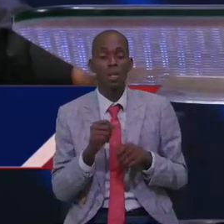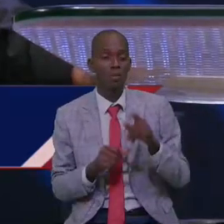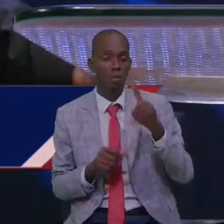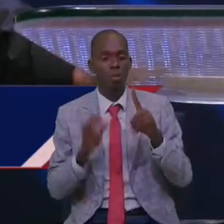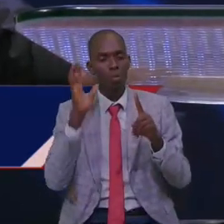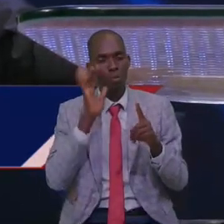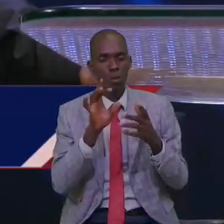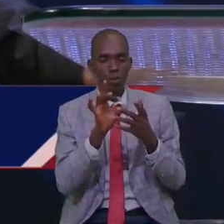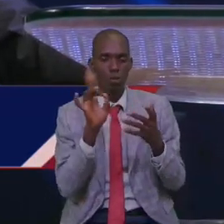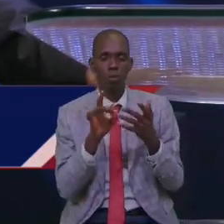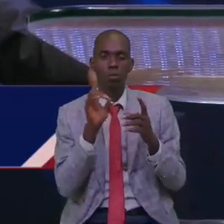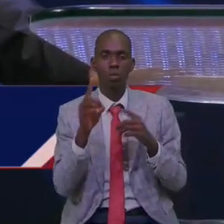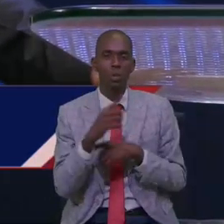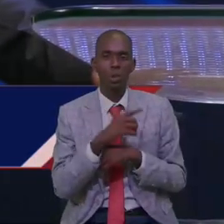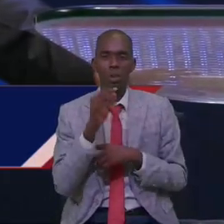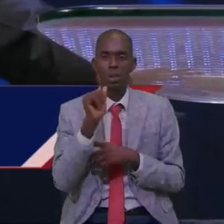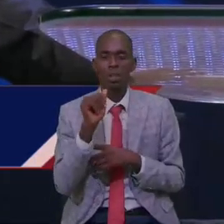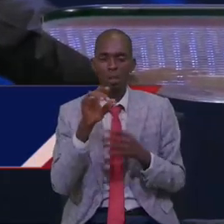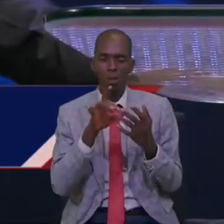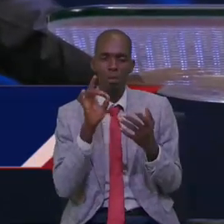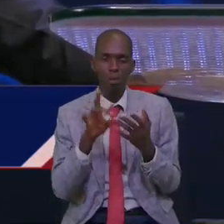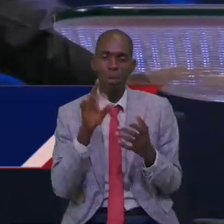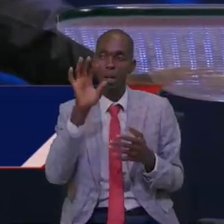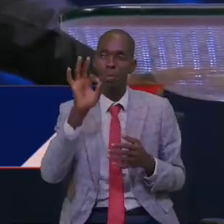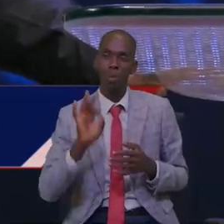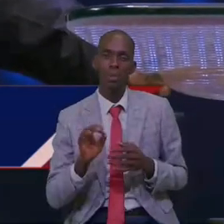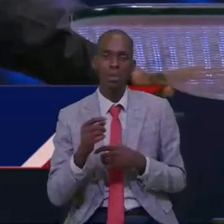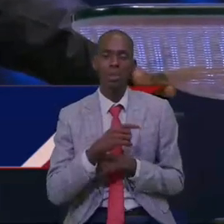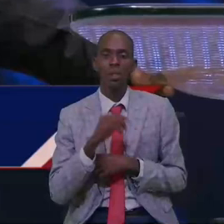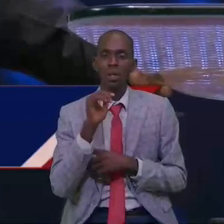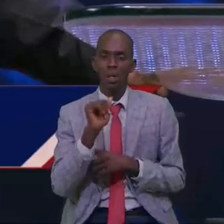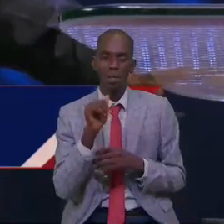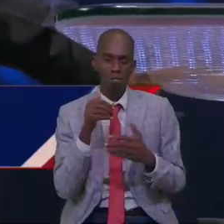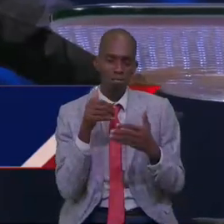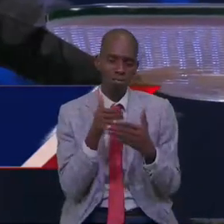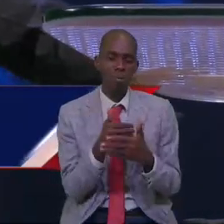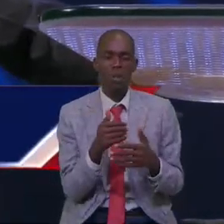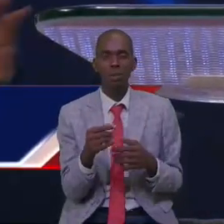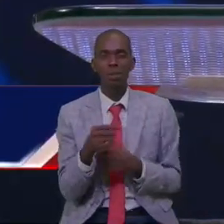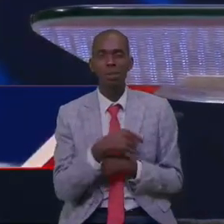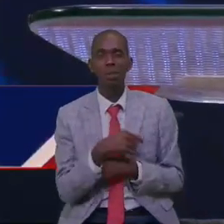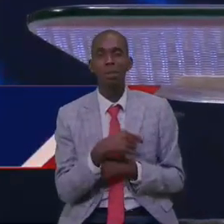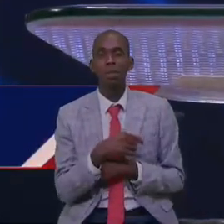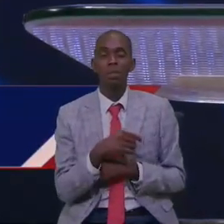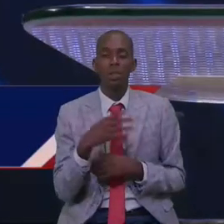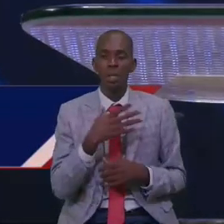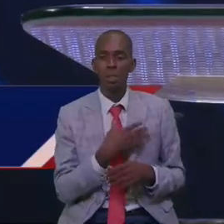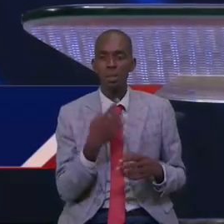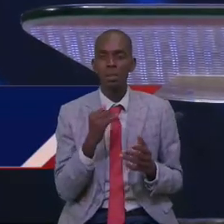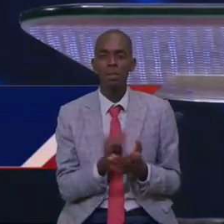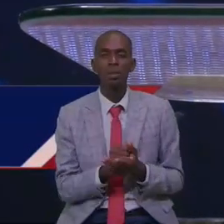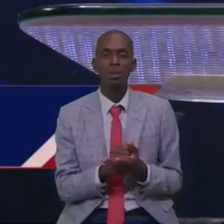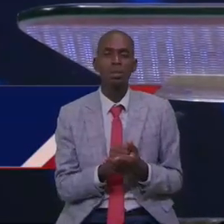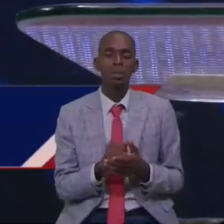choisir un jour fixé, un jour imminent, un jour d'appel. Et il